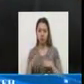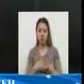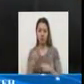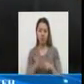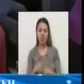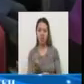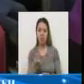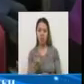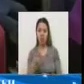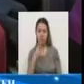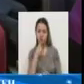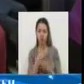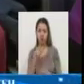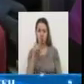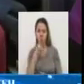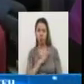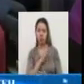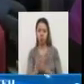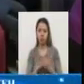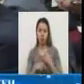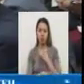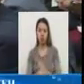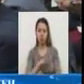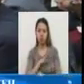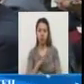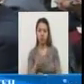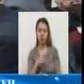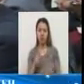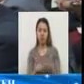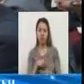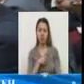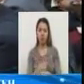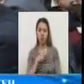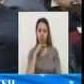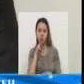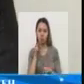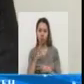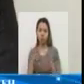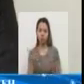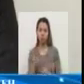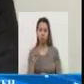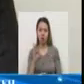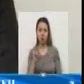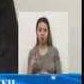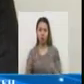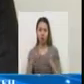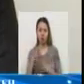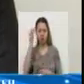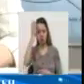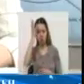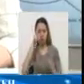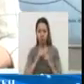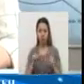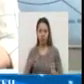емес. Сондықтан да бүгінде қай салада болмасын жемқорлықтың алдын алу мәселесіне баса назар аудару қажеттігі туындап отыр. Өрлеу біліктілікті арттыру